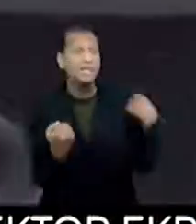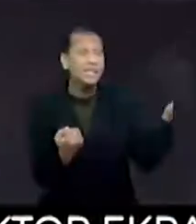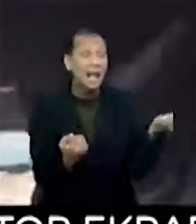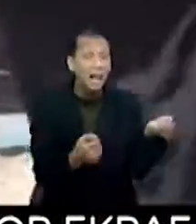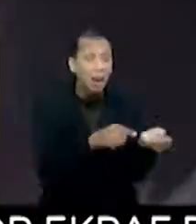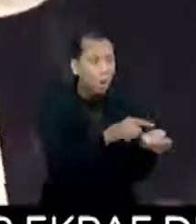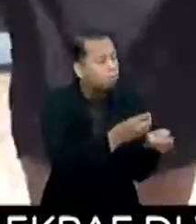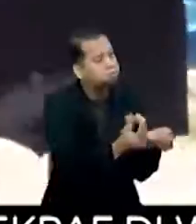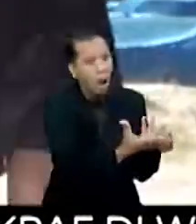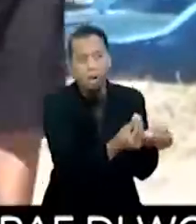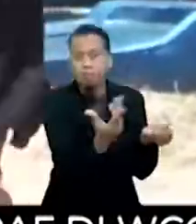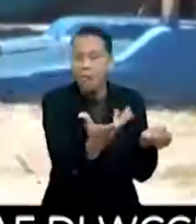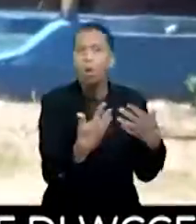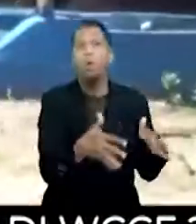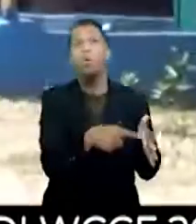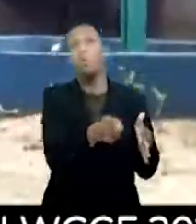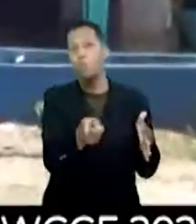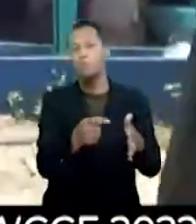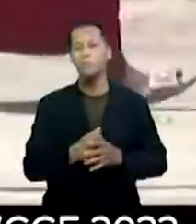melambung jelang bulan suci Ramadan.